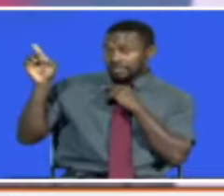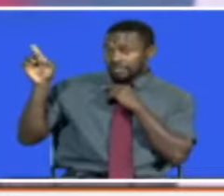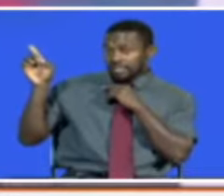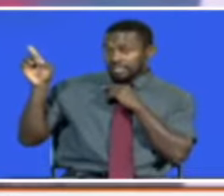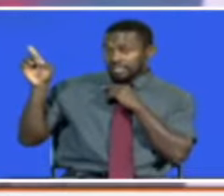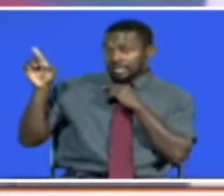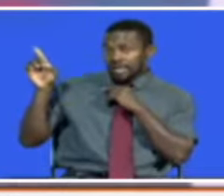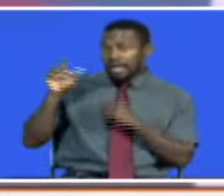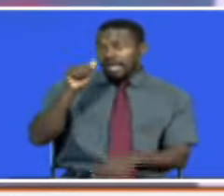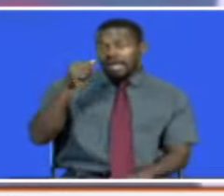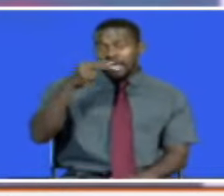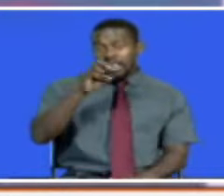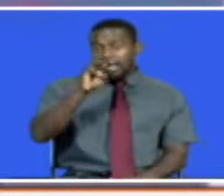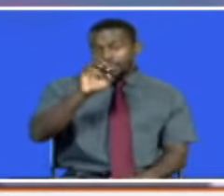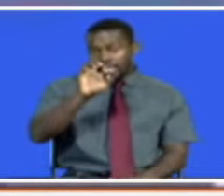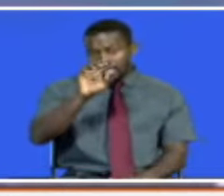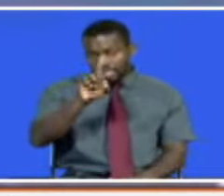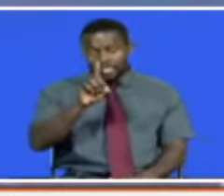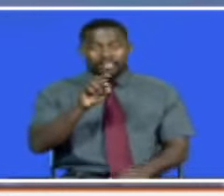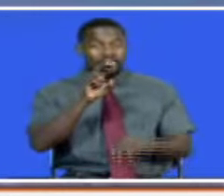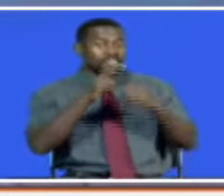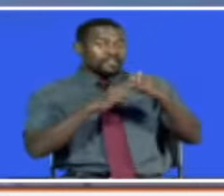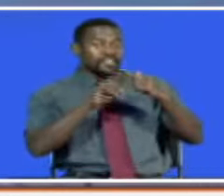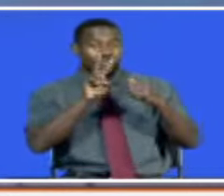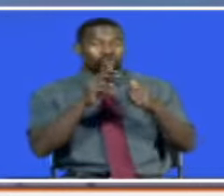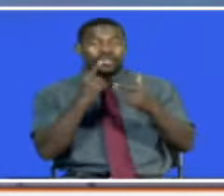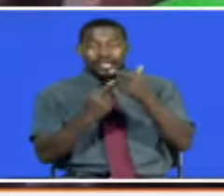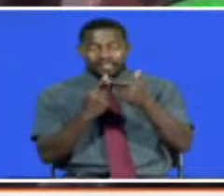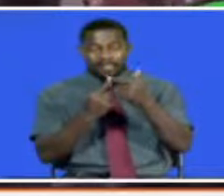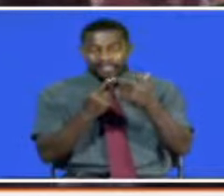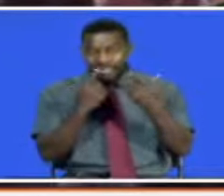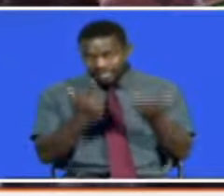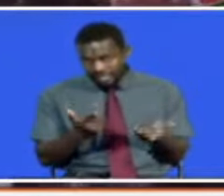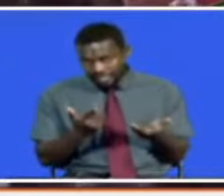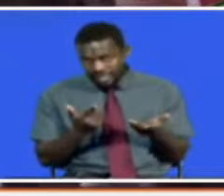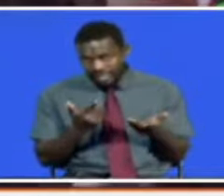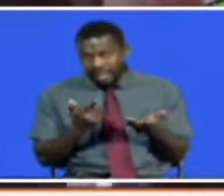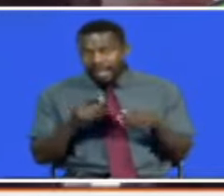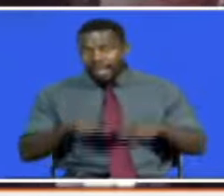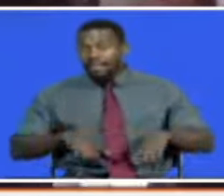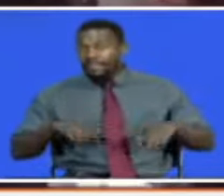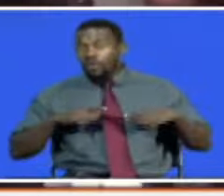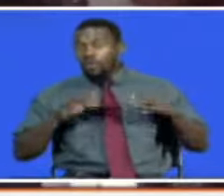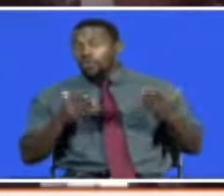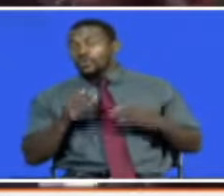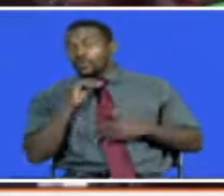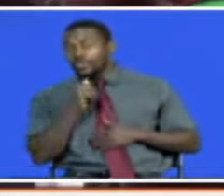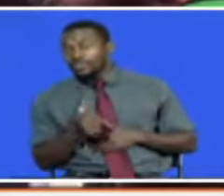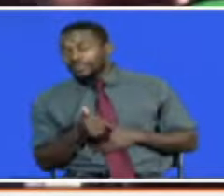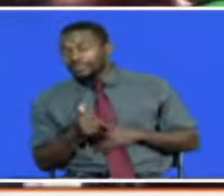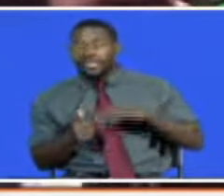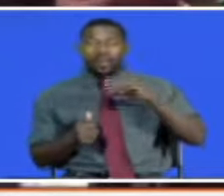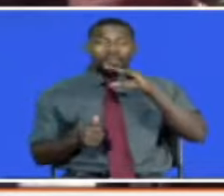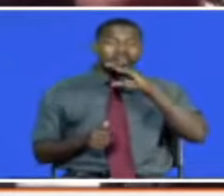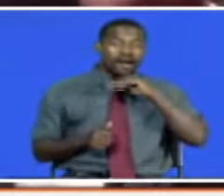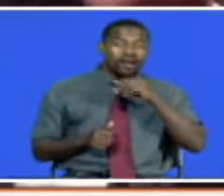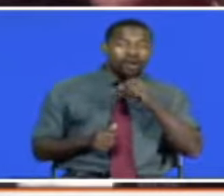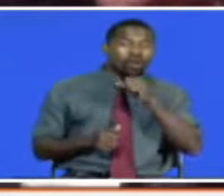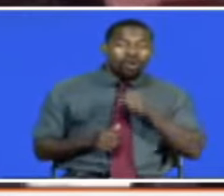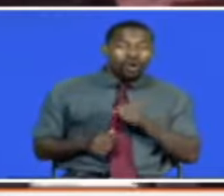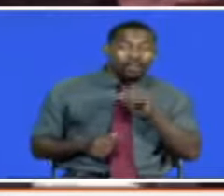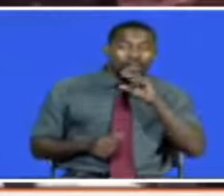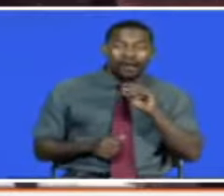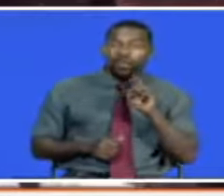Abdullahi Ahmed mwenye miaka 72 na anayeugua. Mzee alikuwa ameenda kuripoti kwa sababu kulikuwa na mzee